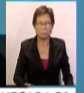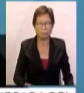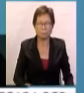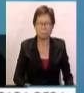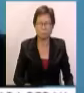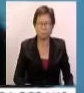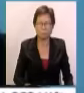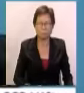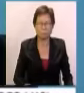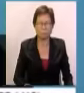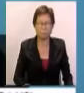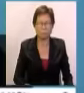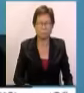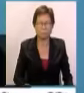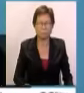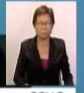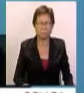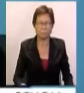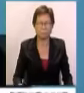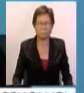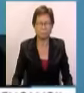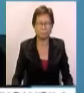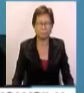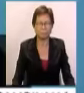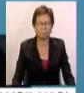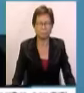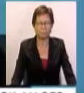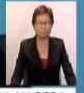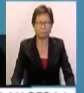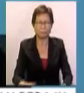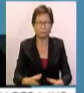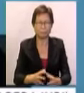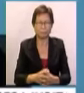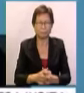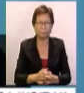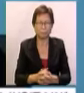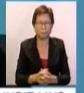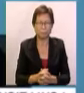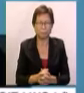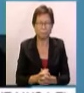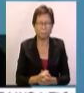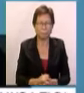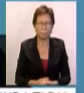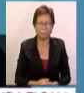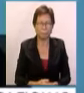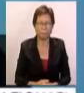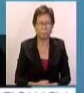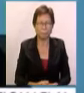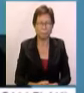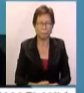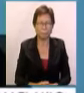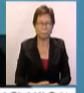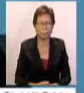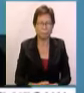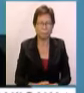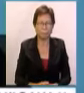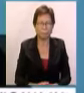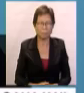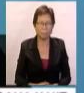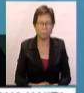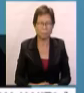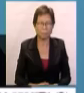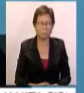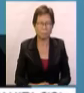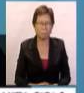more confident and especially take away the again and to self-belief and trust the